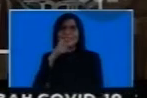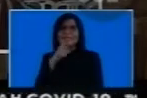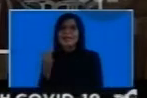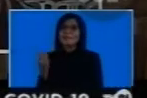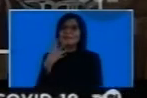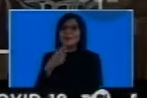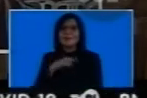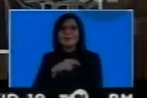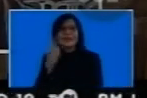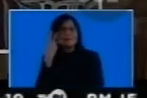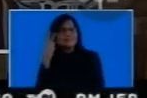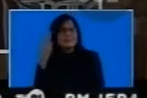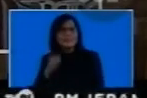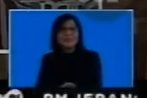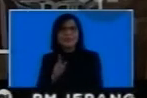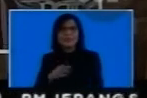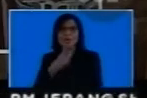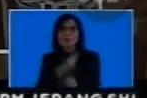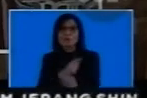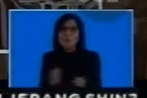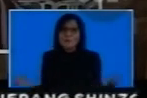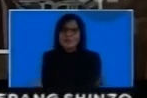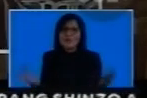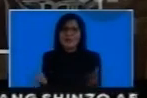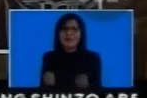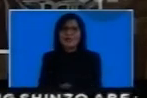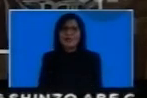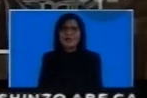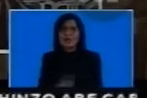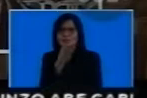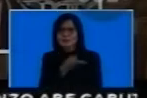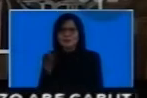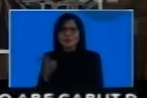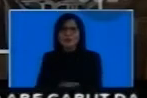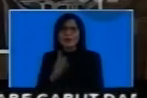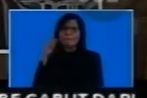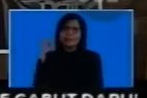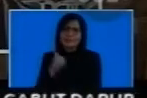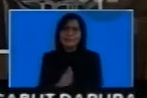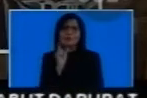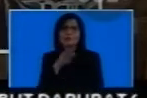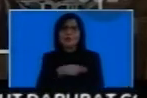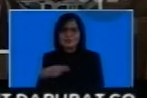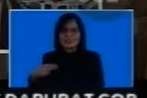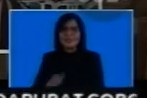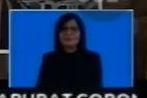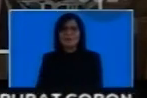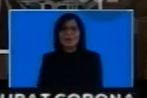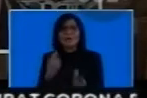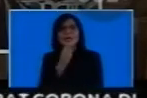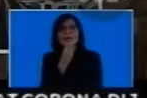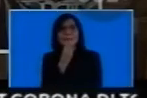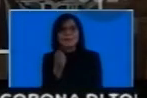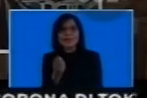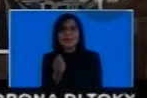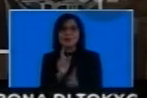dari jawabannya, dari visinya, dari passionnya itu adalah guru penggerak. Dan Anda lah yang kita butuhkan di seluruh penjuru negara kita.